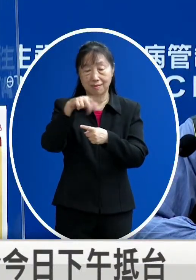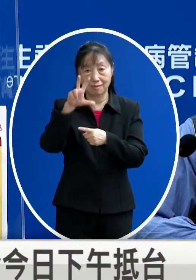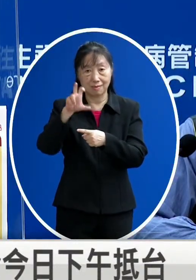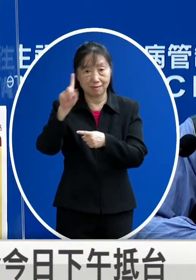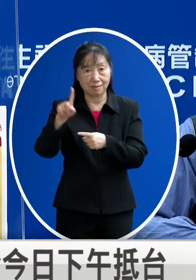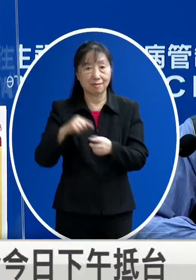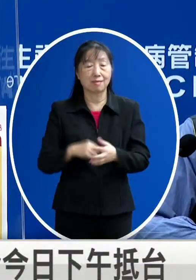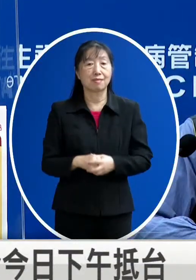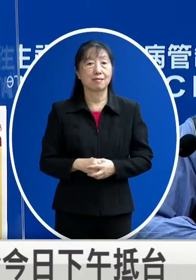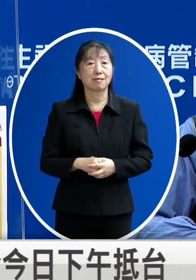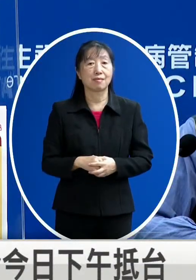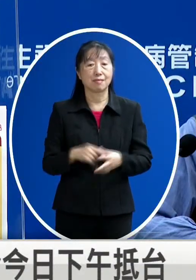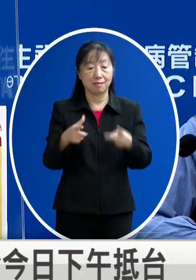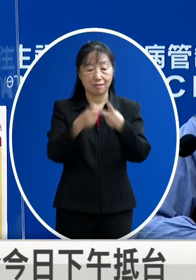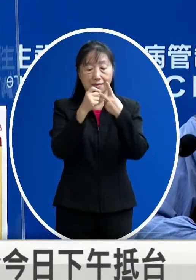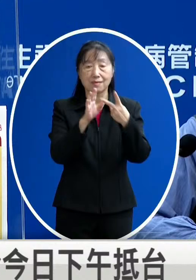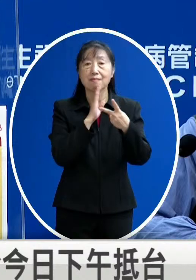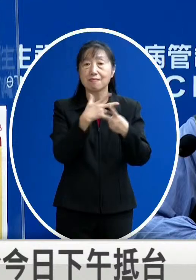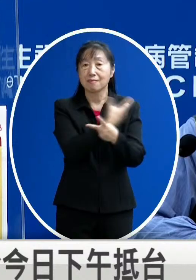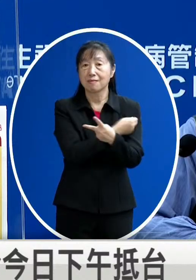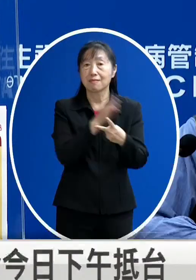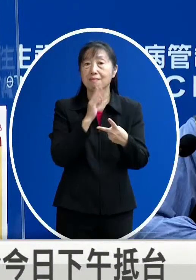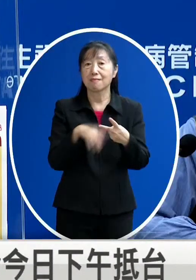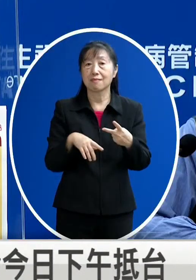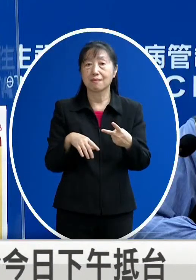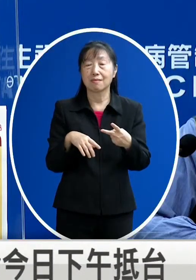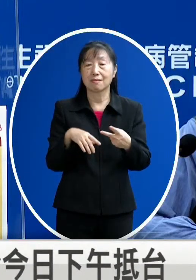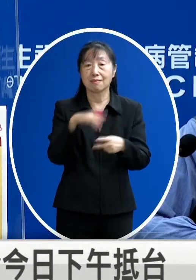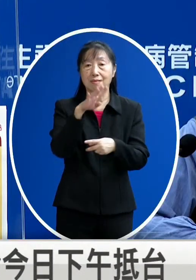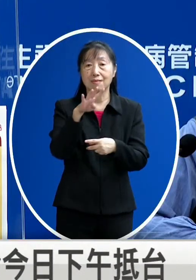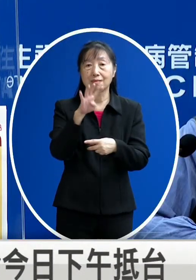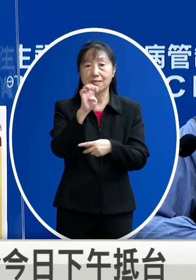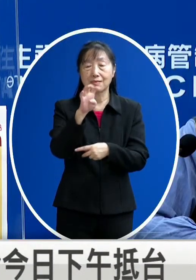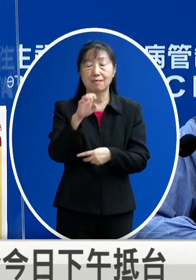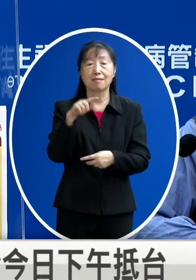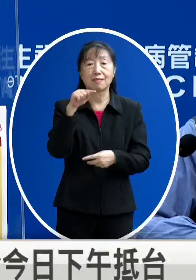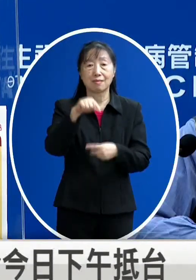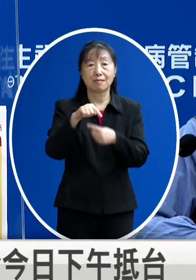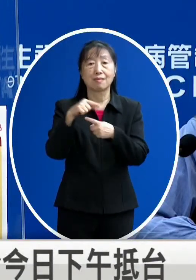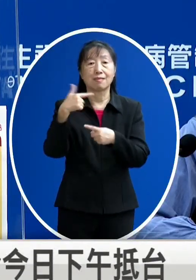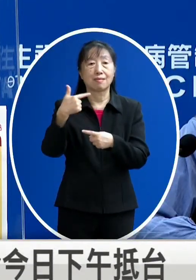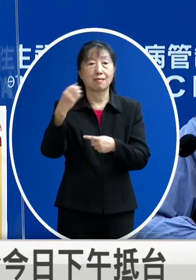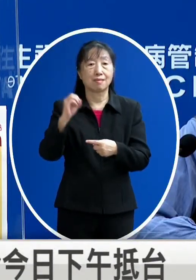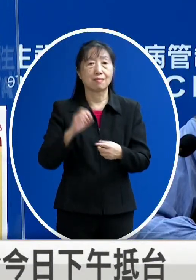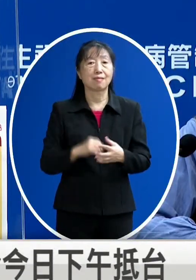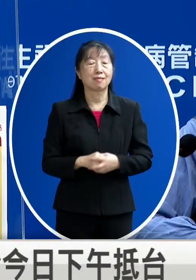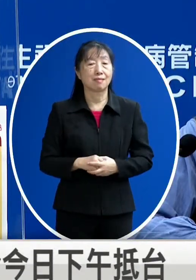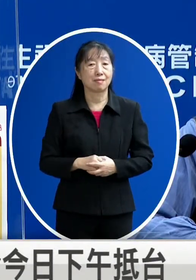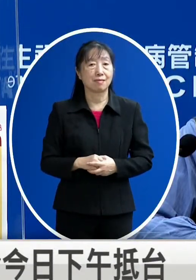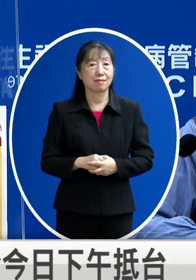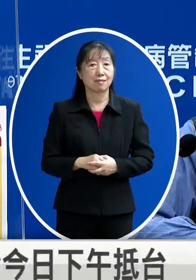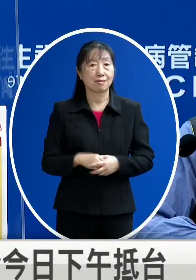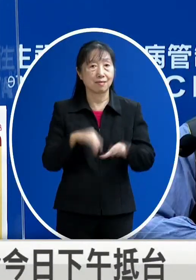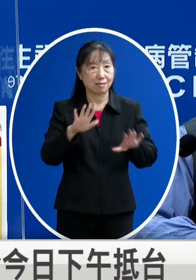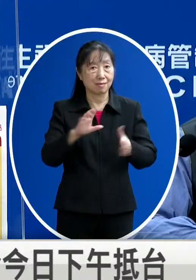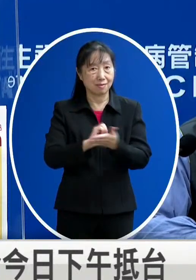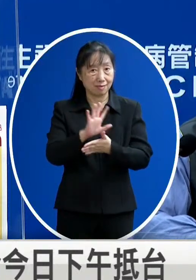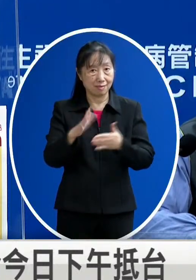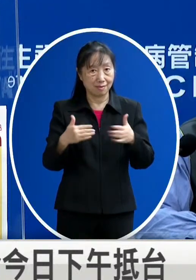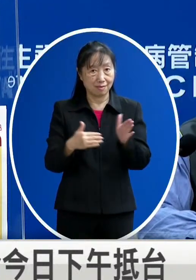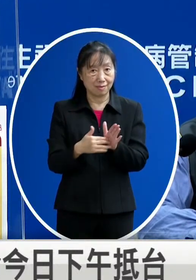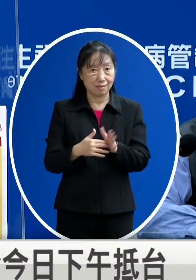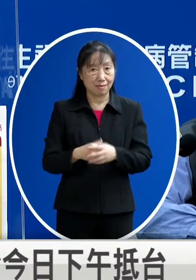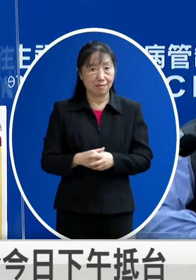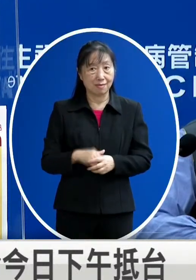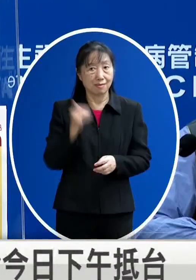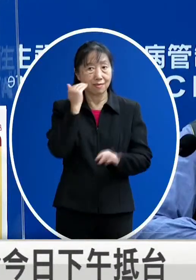76.71%，那第二剂哈，第二剂是打了44.60%。好，那我们今天就先报告到这